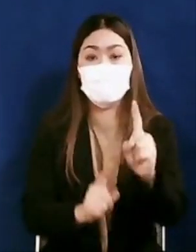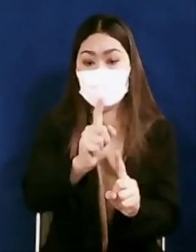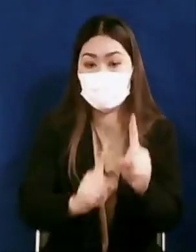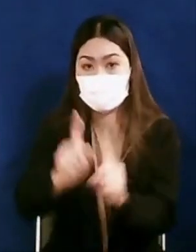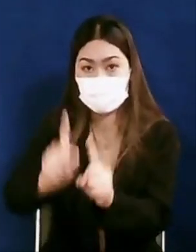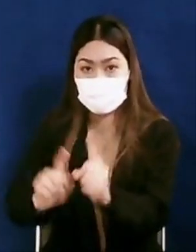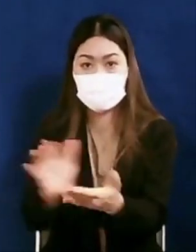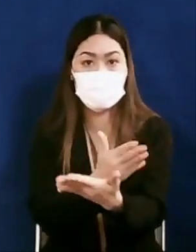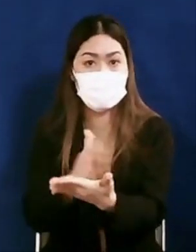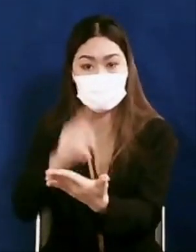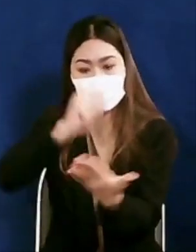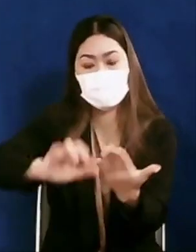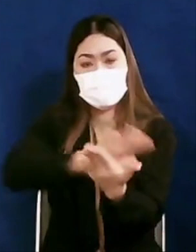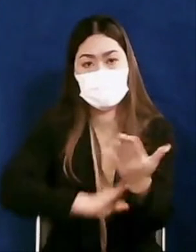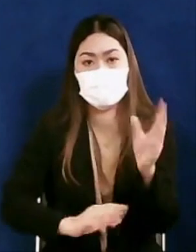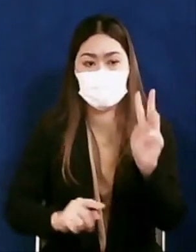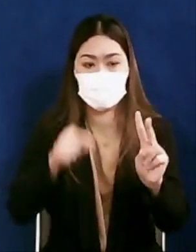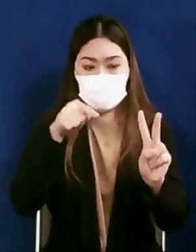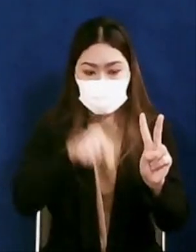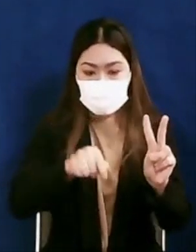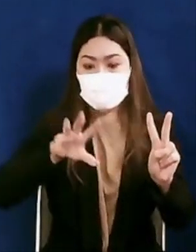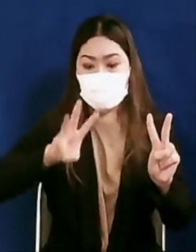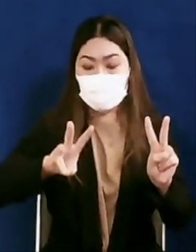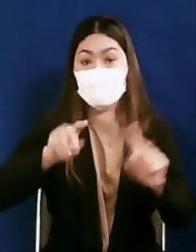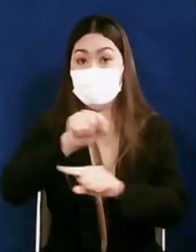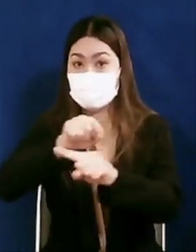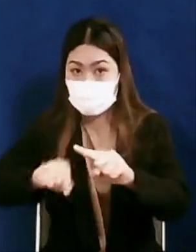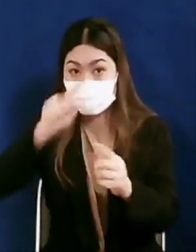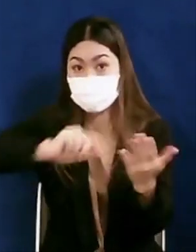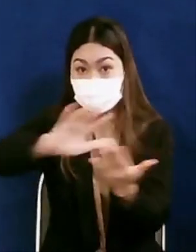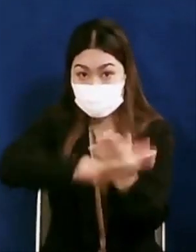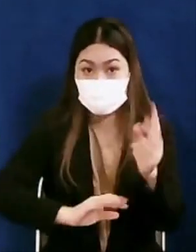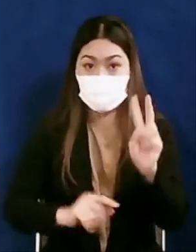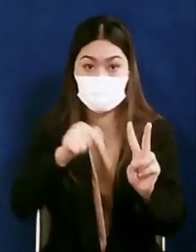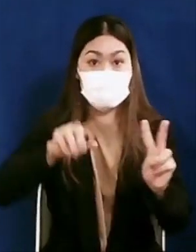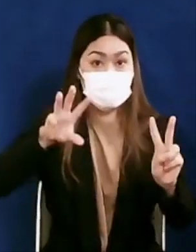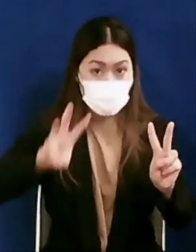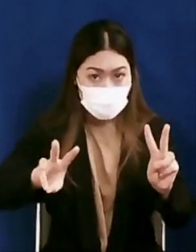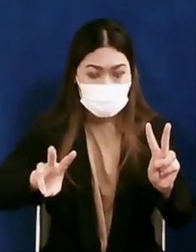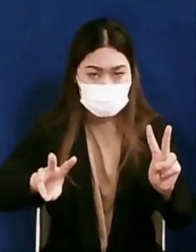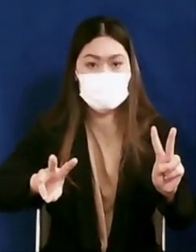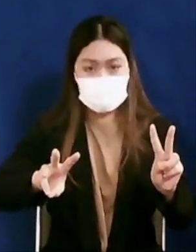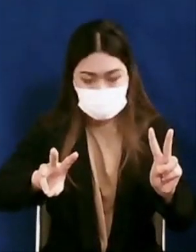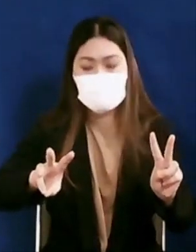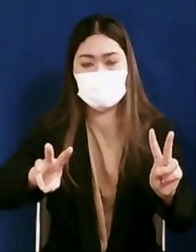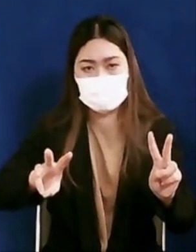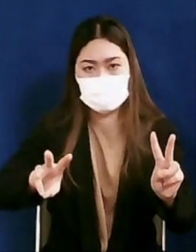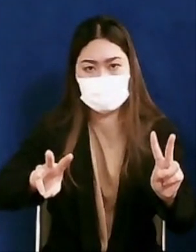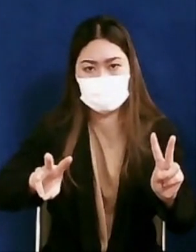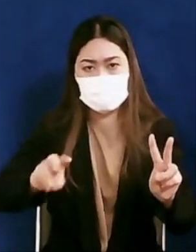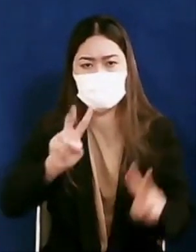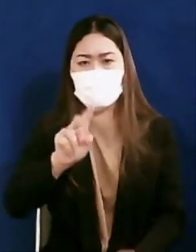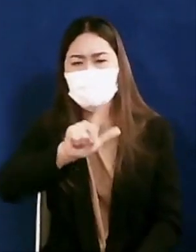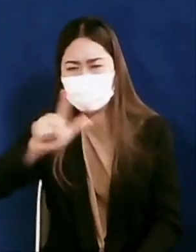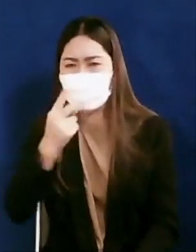ทศเนี่ยติดเชื้อ 2.6% นะครับนะถึงเป็นที่มาของตัวเลขประมาณเกือบ2ล้าน